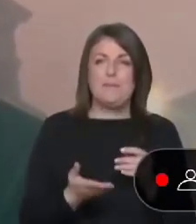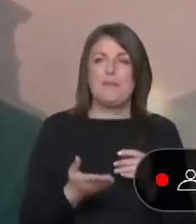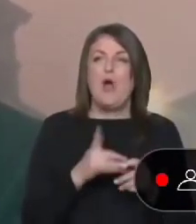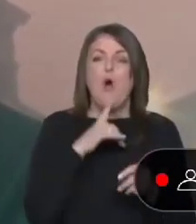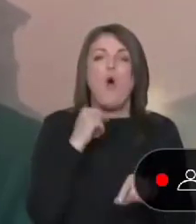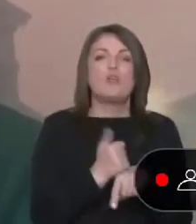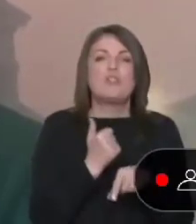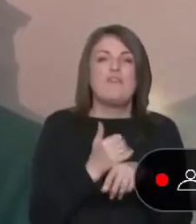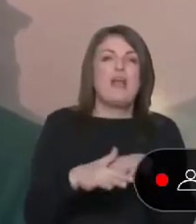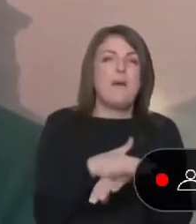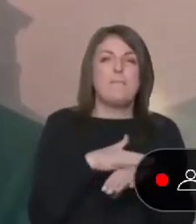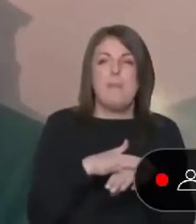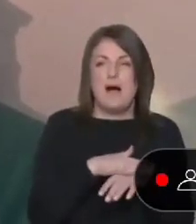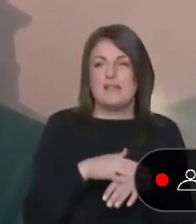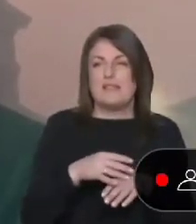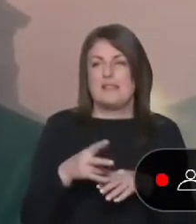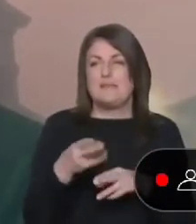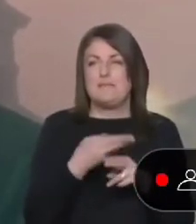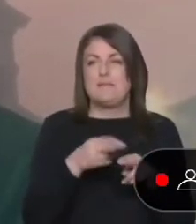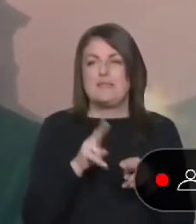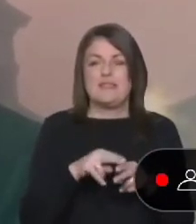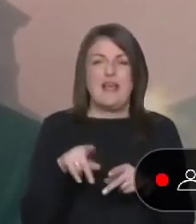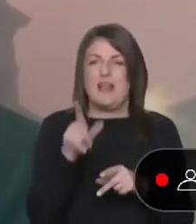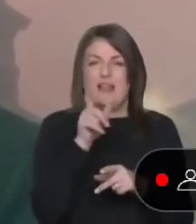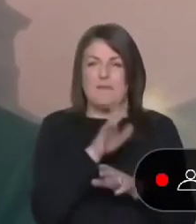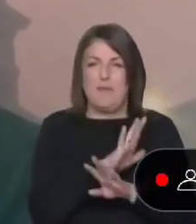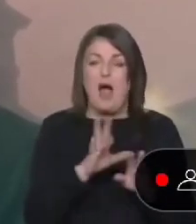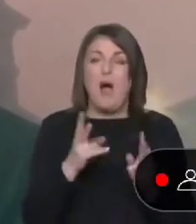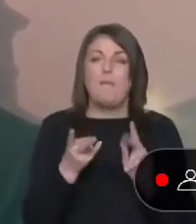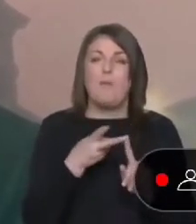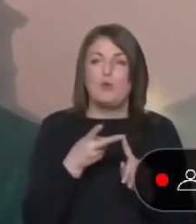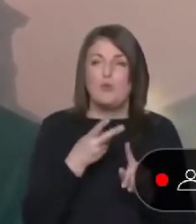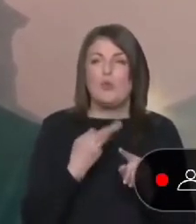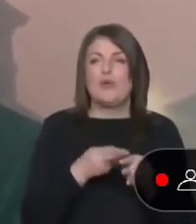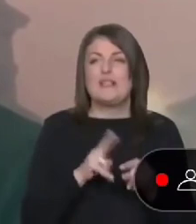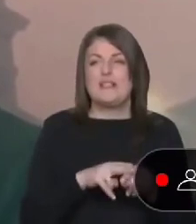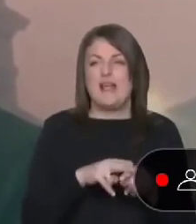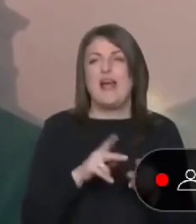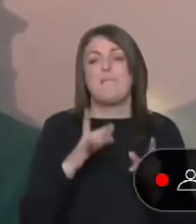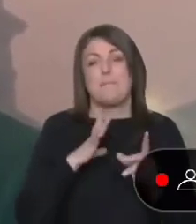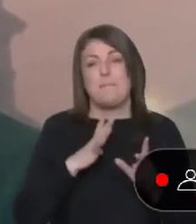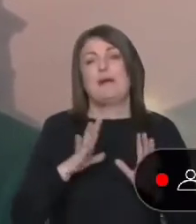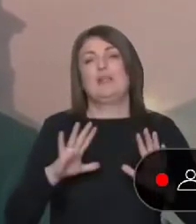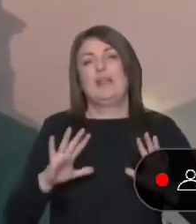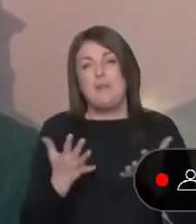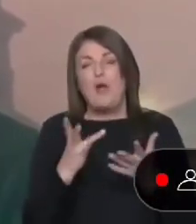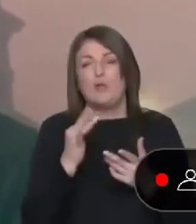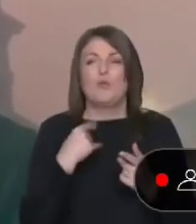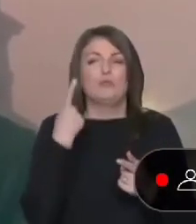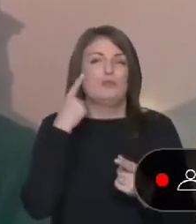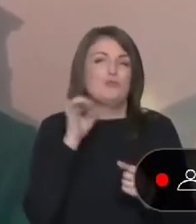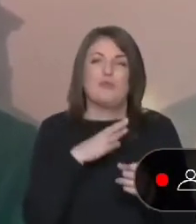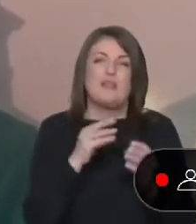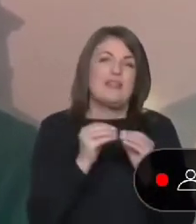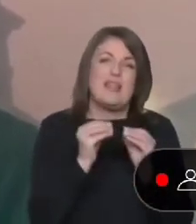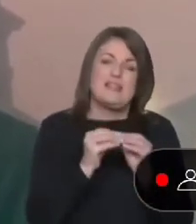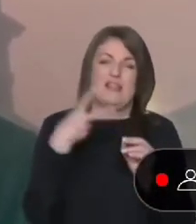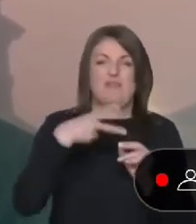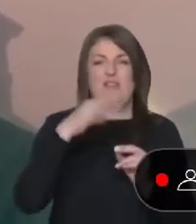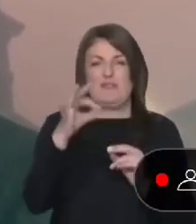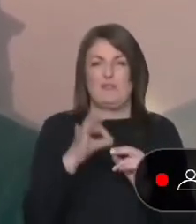основна маса - це не від по-друге місцеві там трапляються Ну я думаю що мова може і піти Там